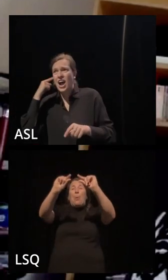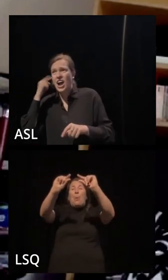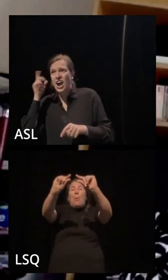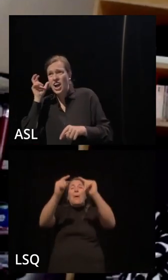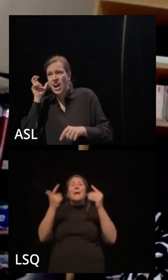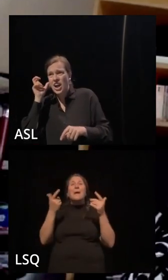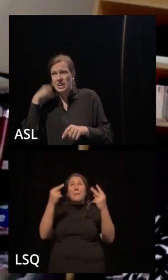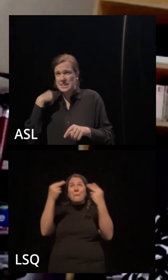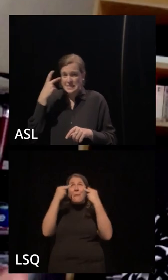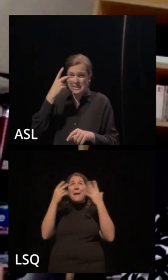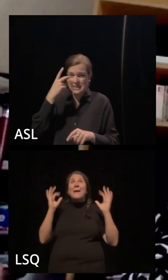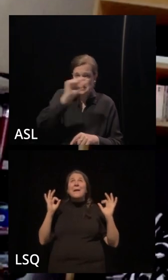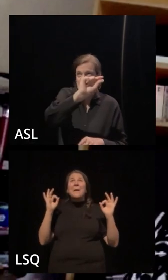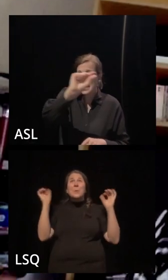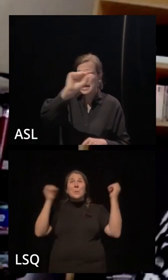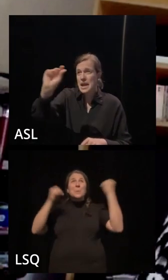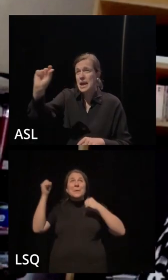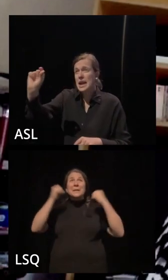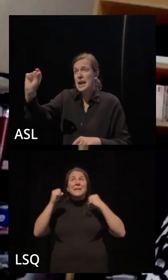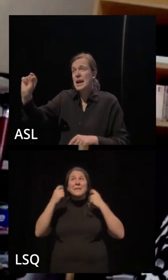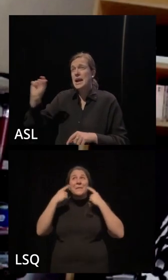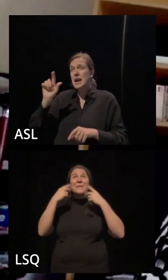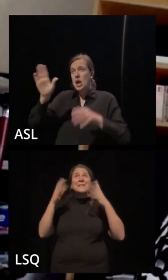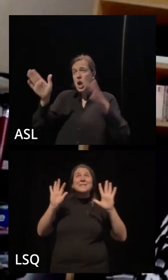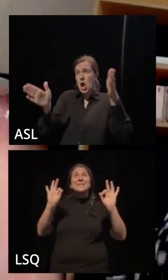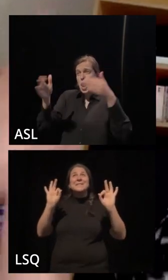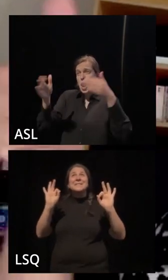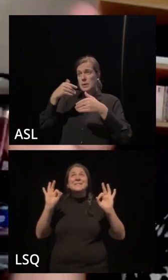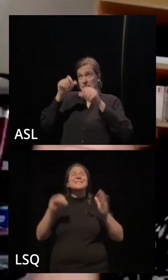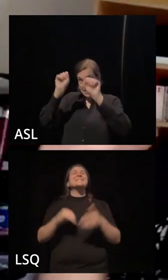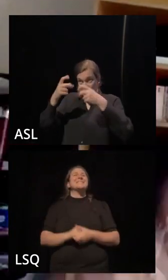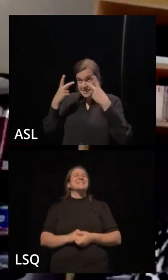Oui? Oui?